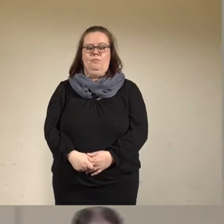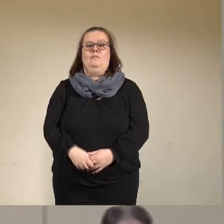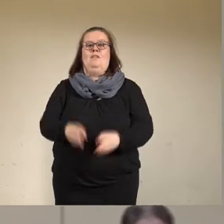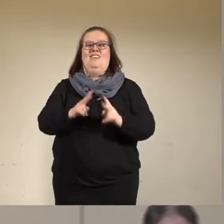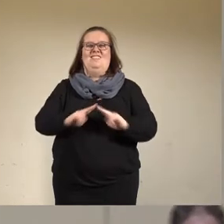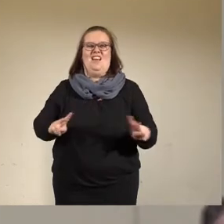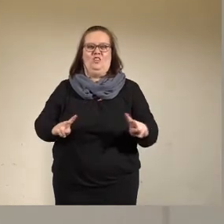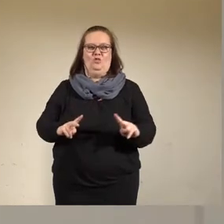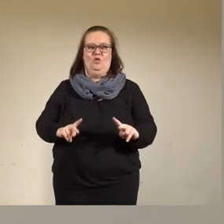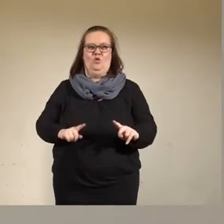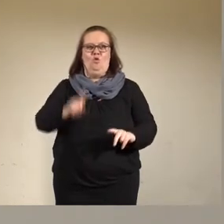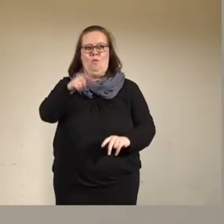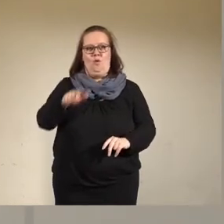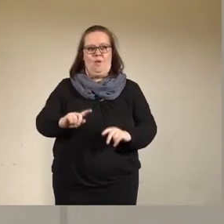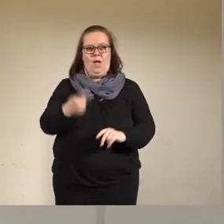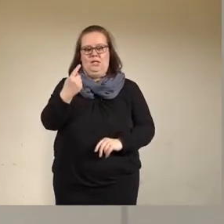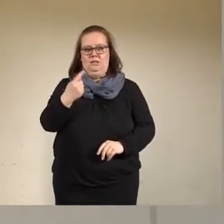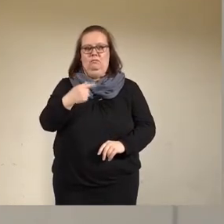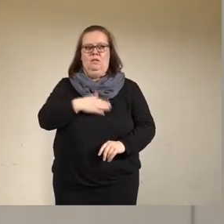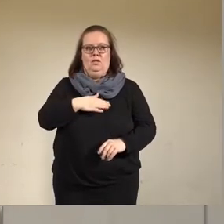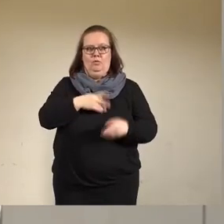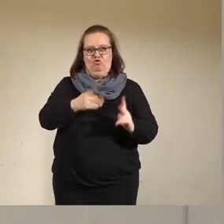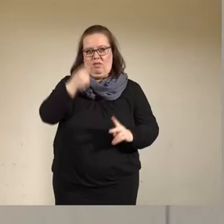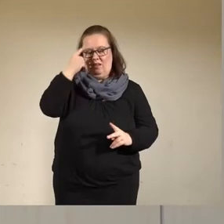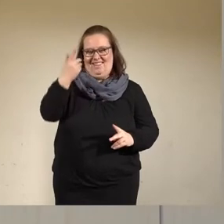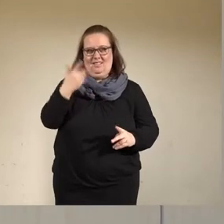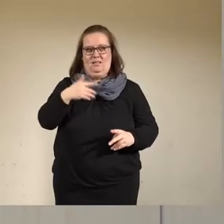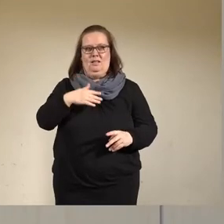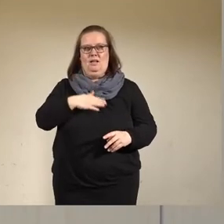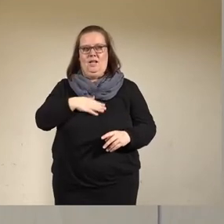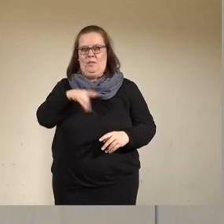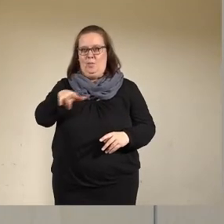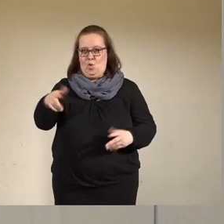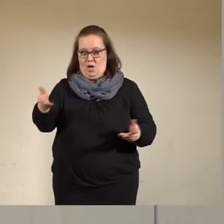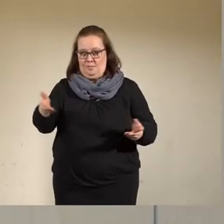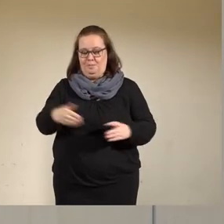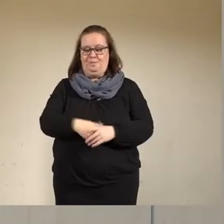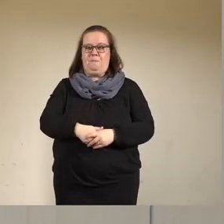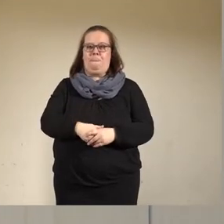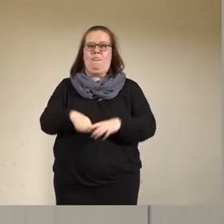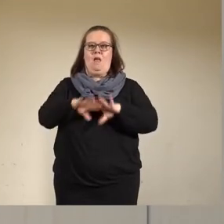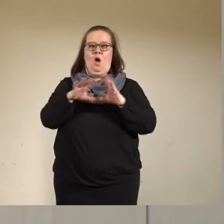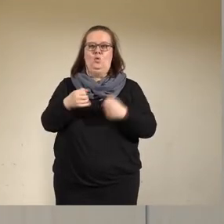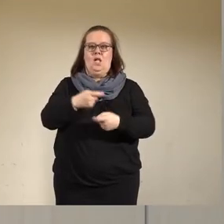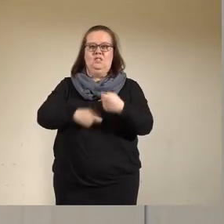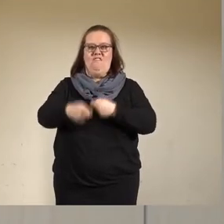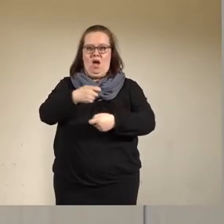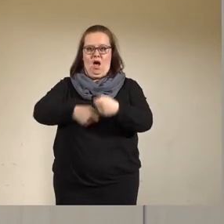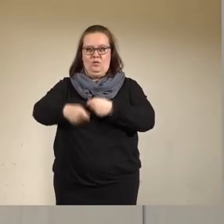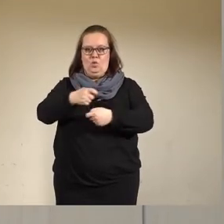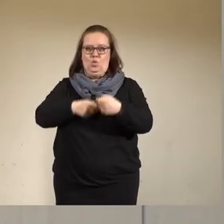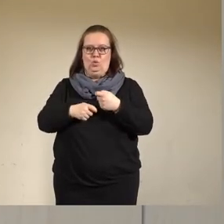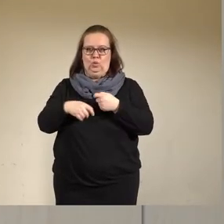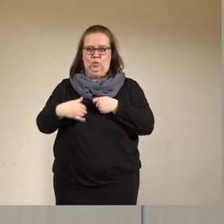Sehr geehrter Herr Oberbürgermeister, sehr geehrte Stadträte, liebe Bürger. Die Haushaltsverhandlungen standen auf